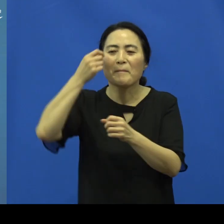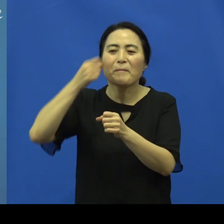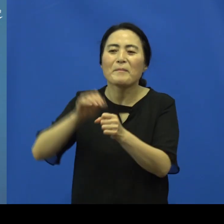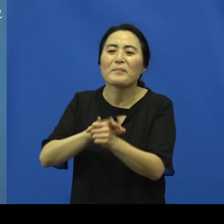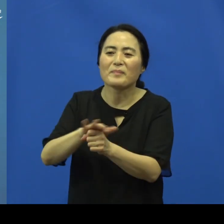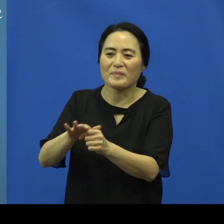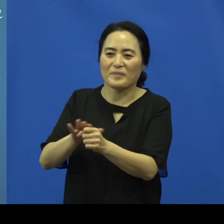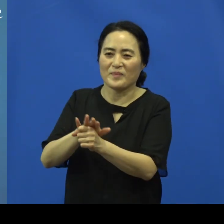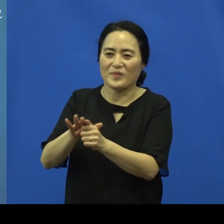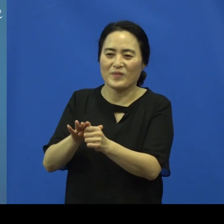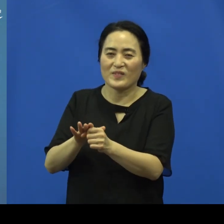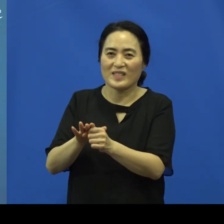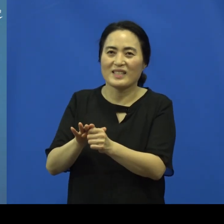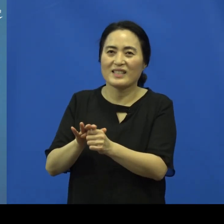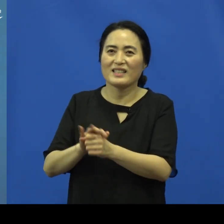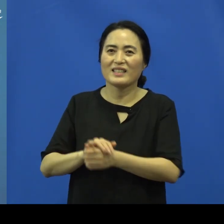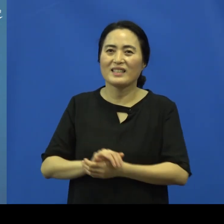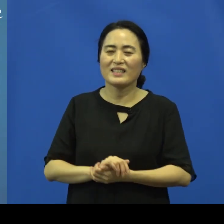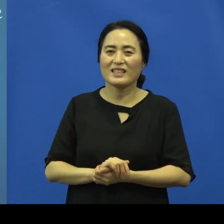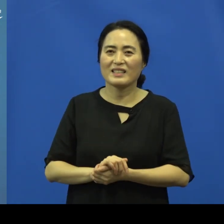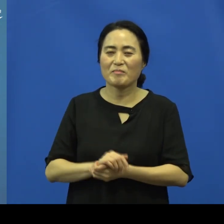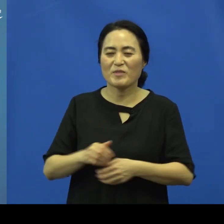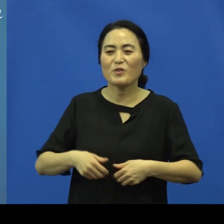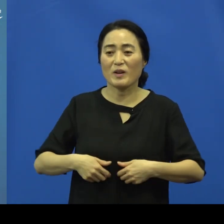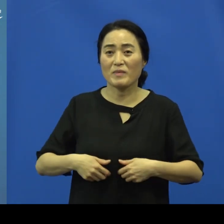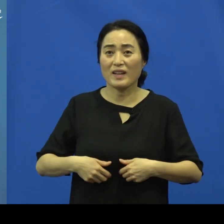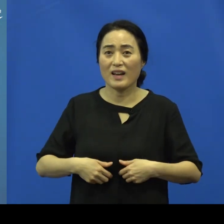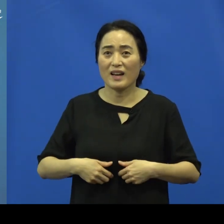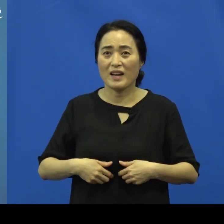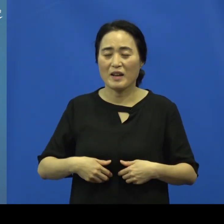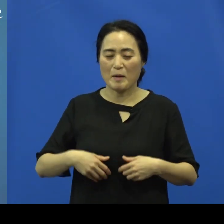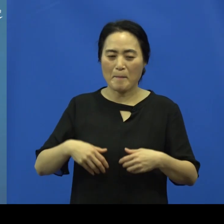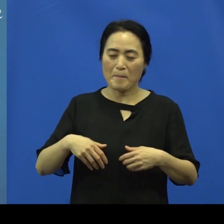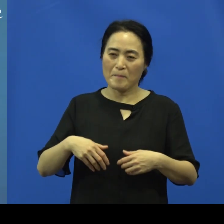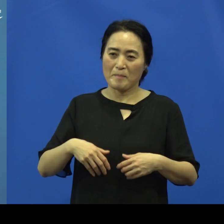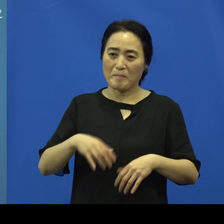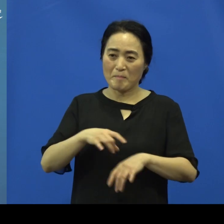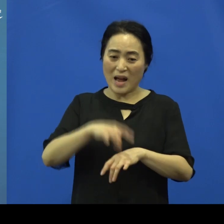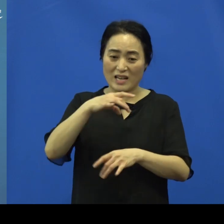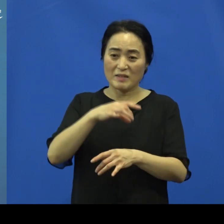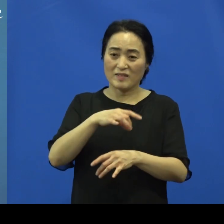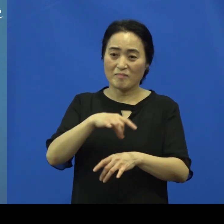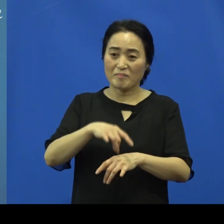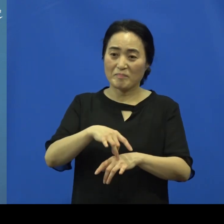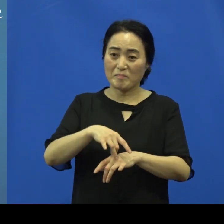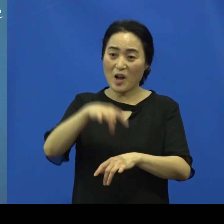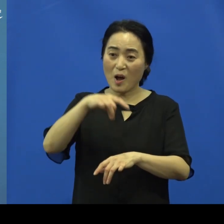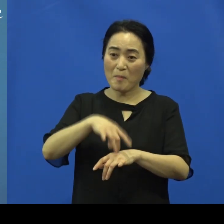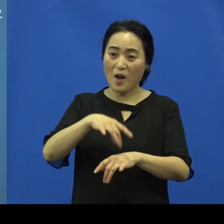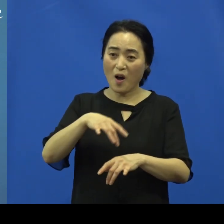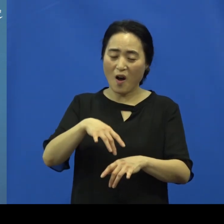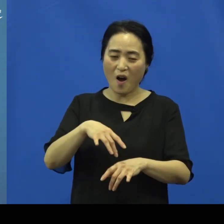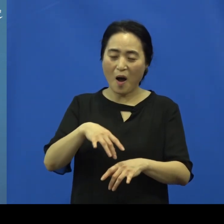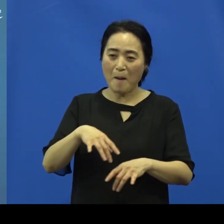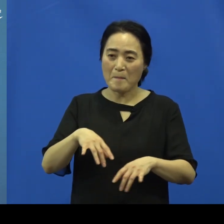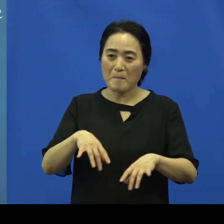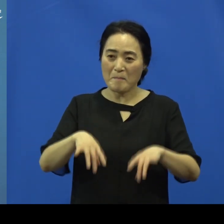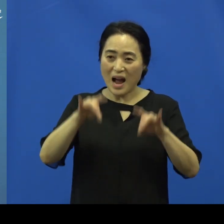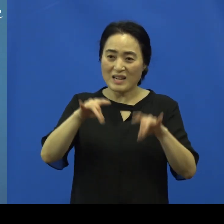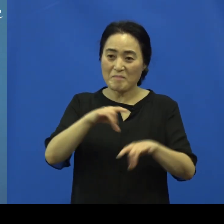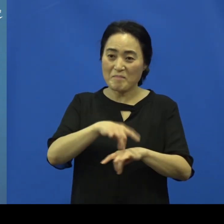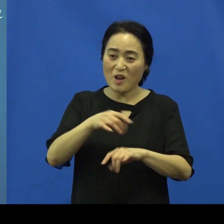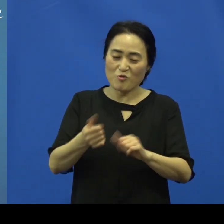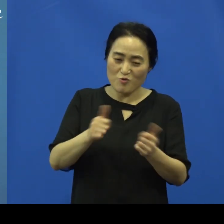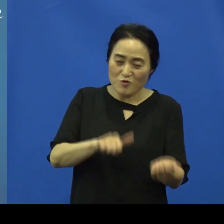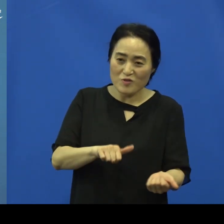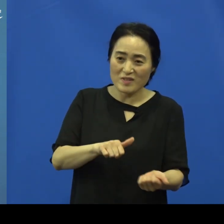하나님이 죽어버린 에스겔 꾀자의 마른 해골대 같은 우리를 살리시려고 당신의